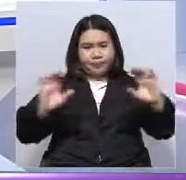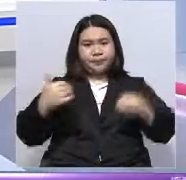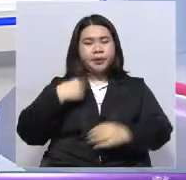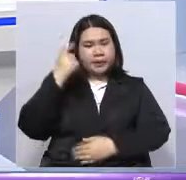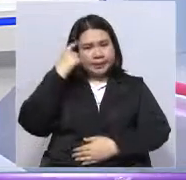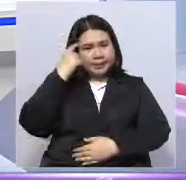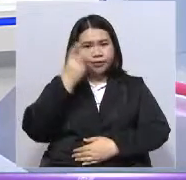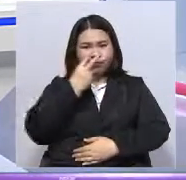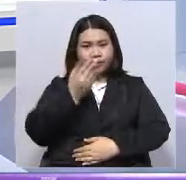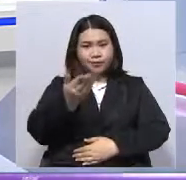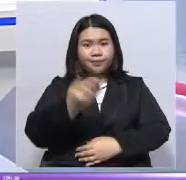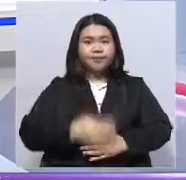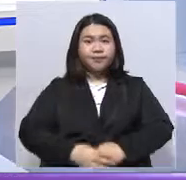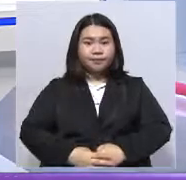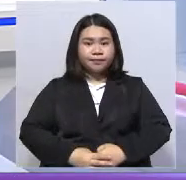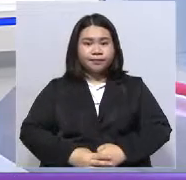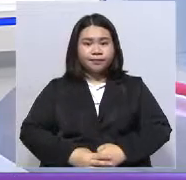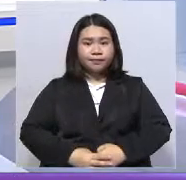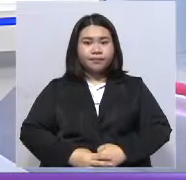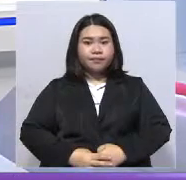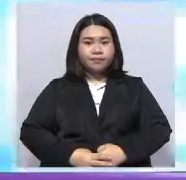ความคิดเห็นอย่างไรติดตามในชัวร์หรือมั่วนิ่มครับ